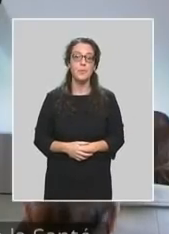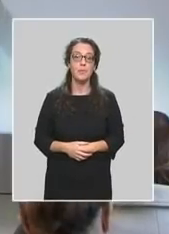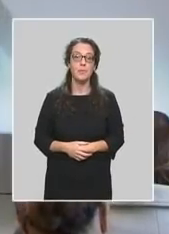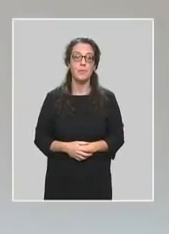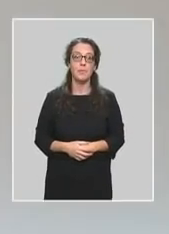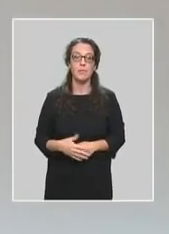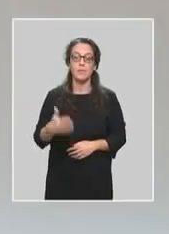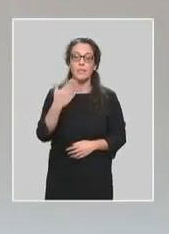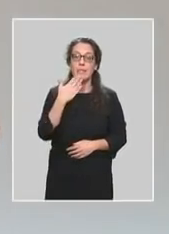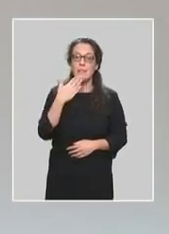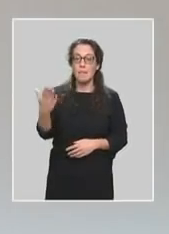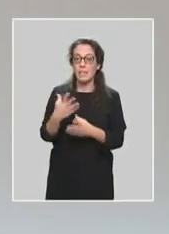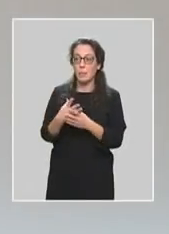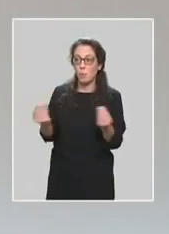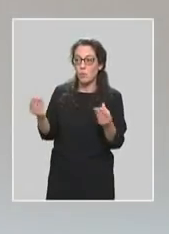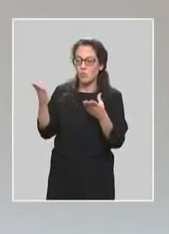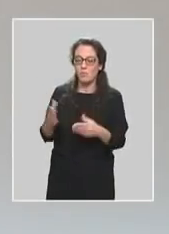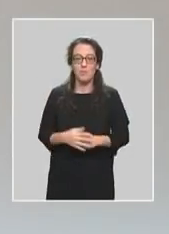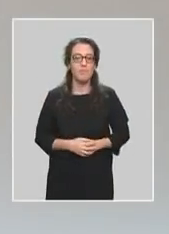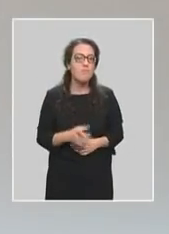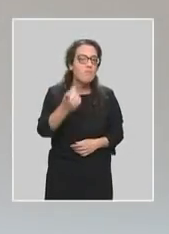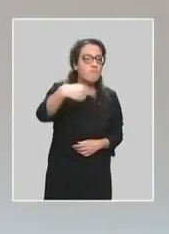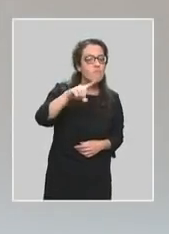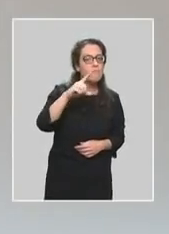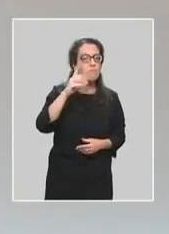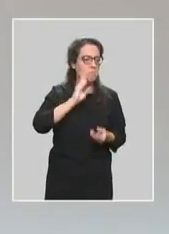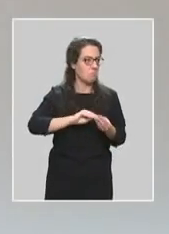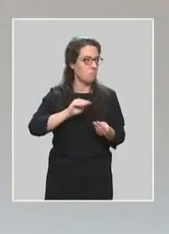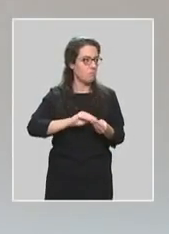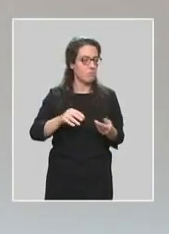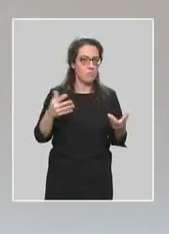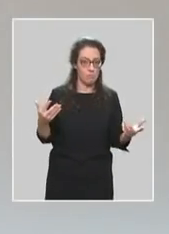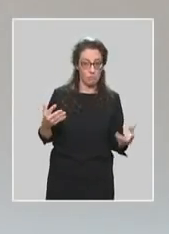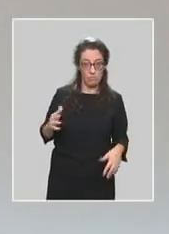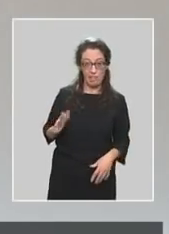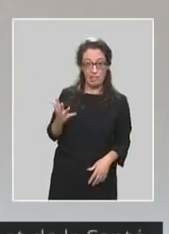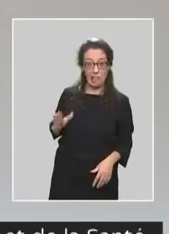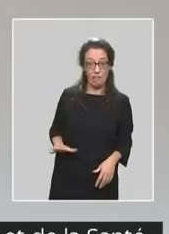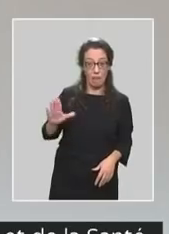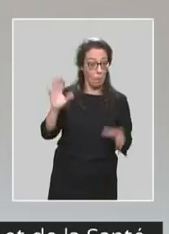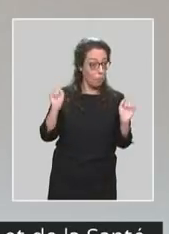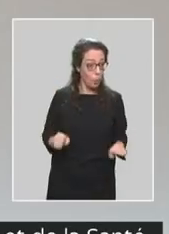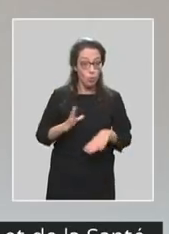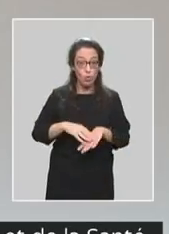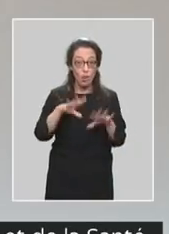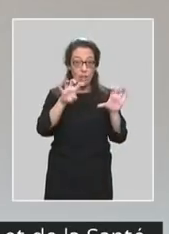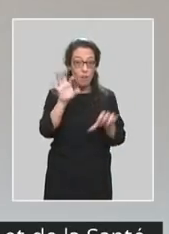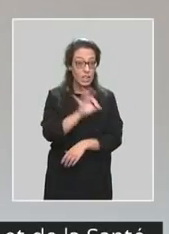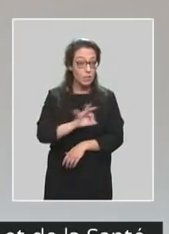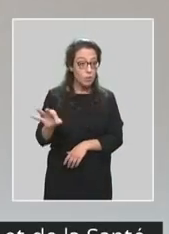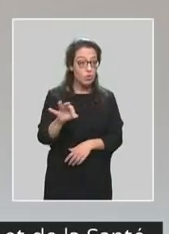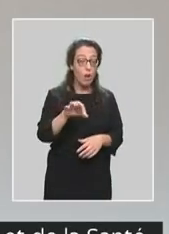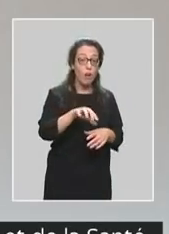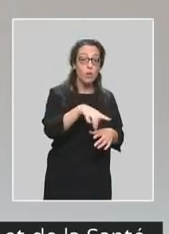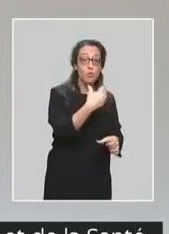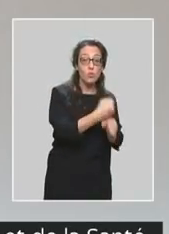Merci beaucoup à Jérôme Salomon. Alors certains s'interrogent, comment une vague est-elle possible alors que 90% d'entre nous, âgés de 12 ans et